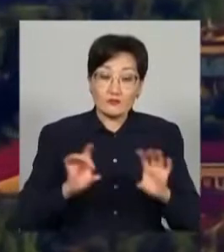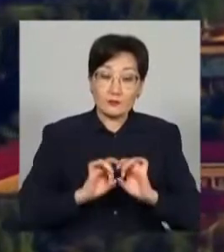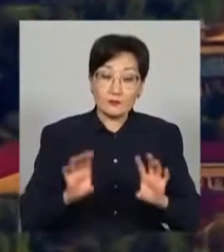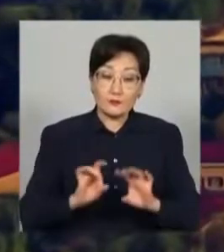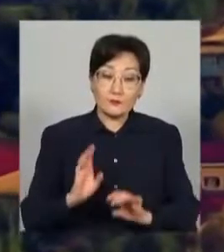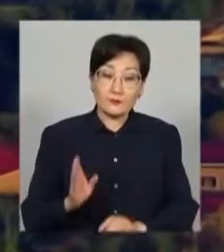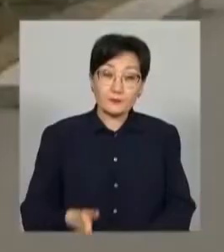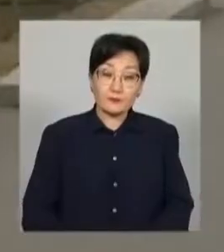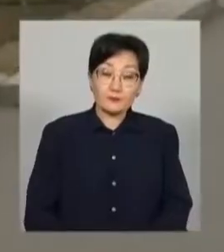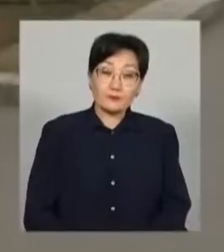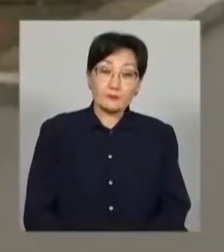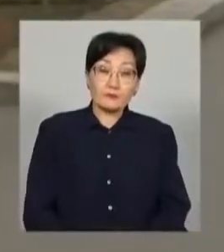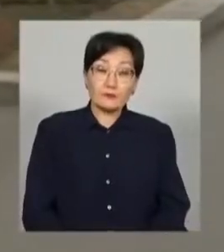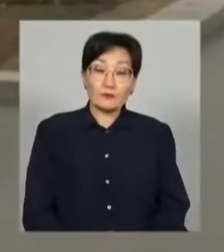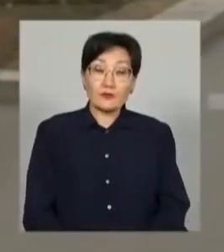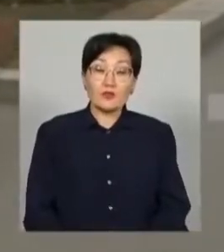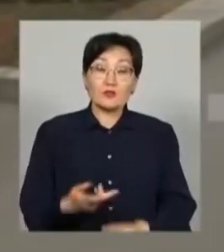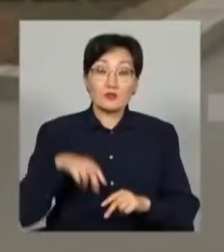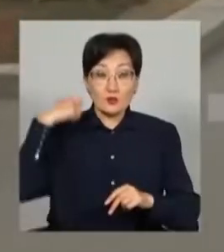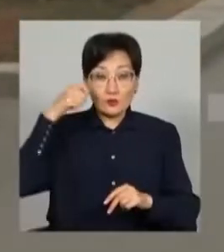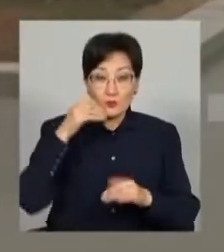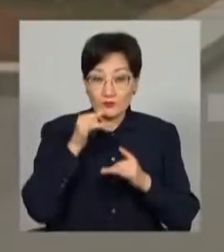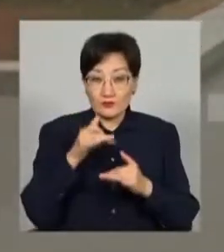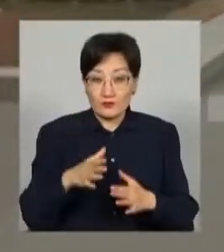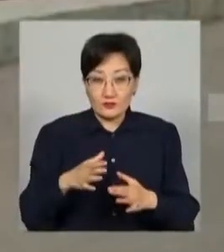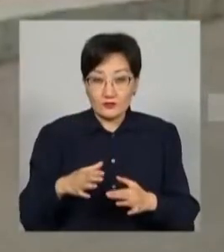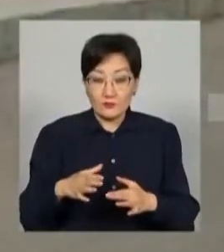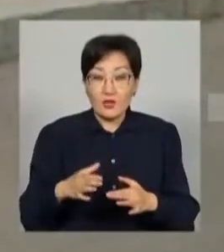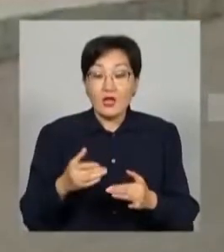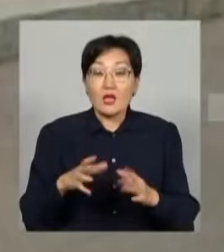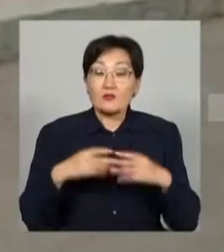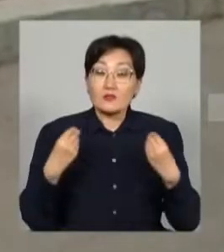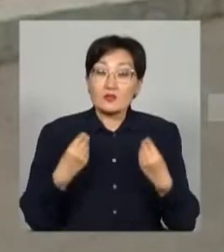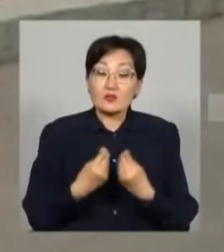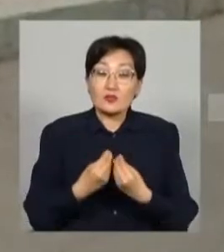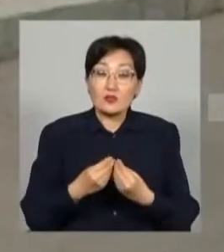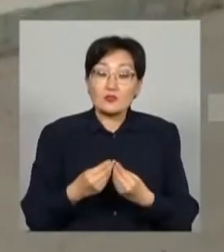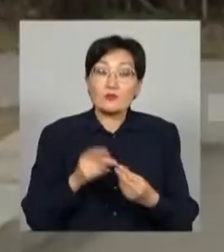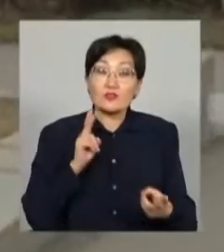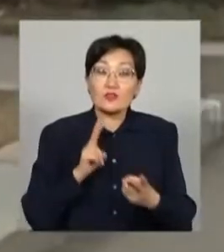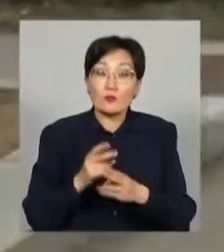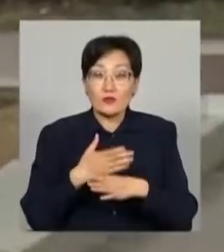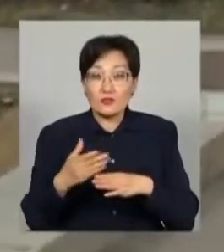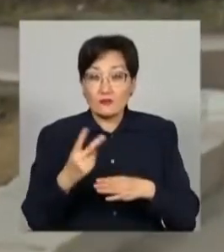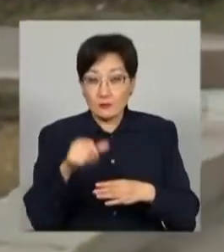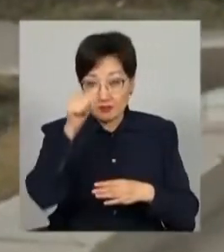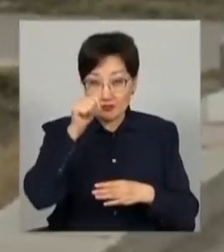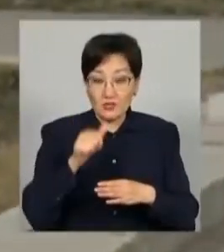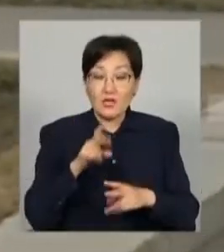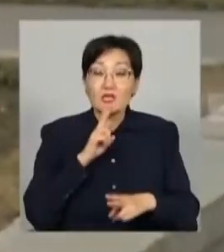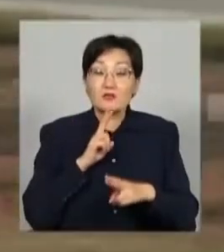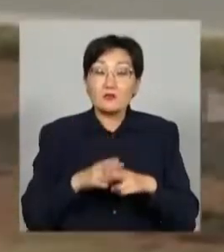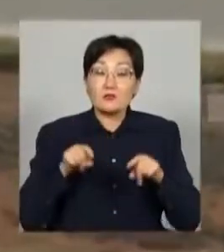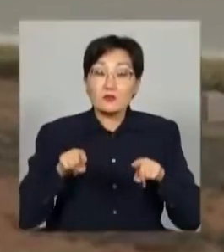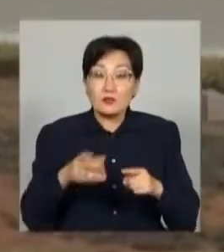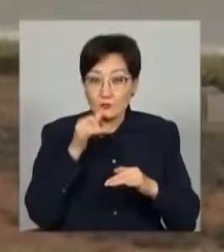Анитова. Эти кадры не могут не умилять. Семья Ерзатовых воссоединилась спустя 2 месяца. Сестра